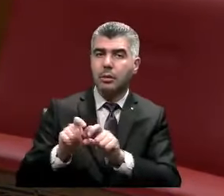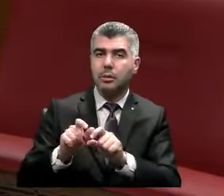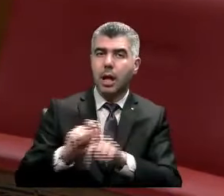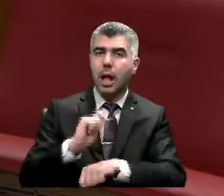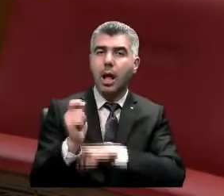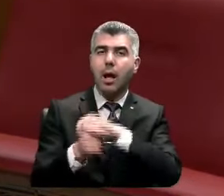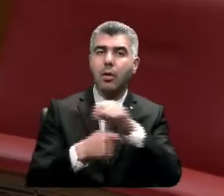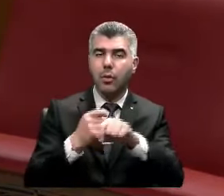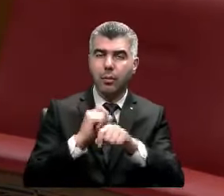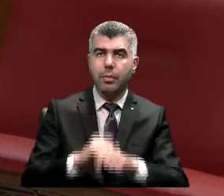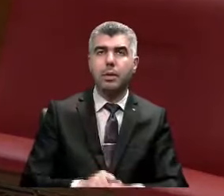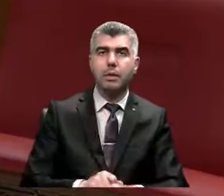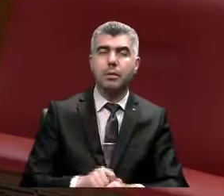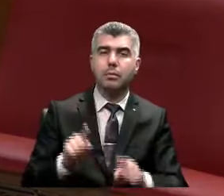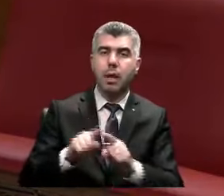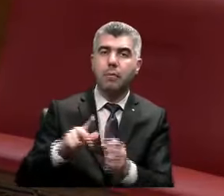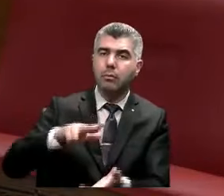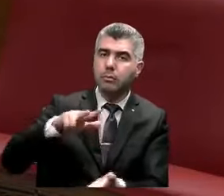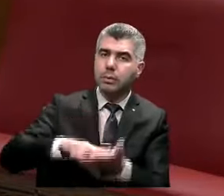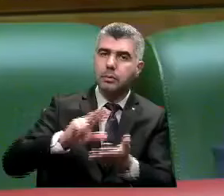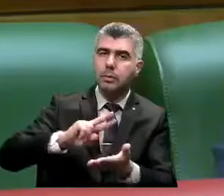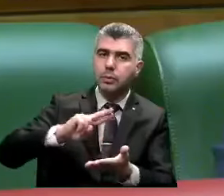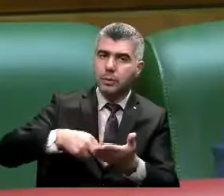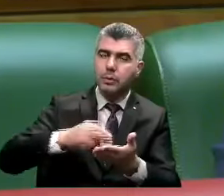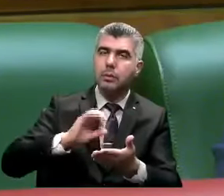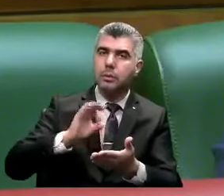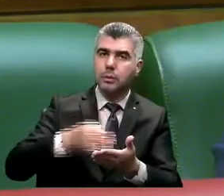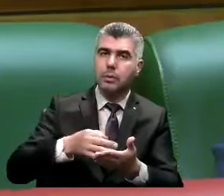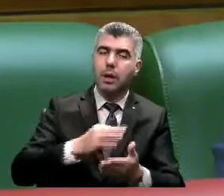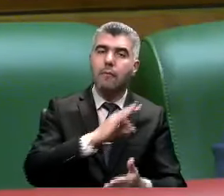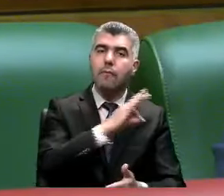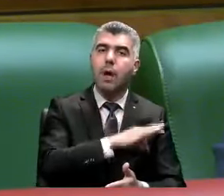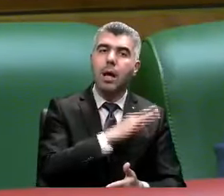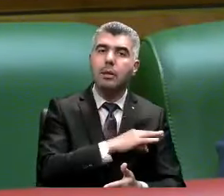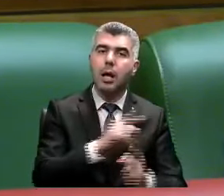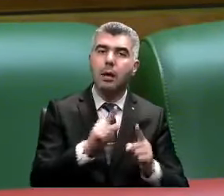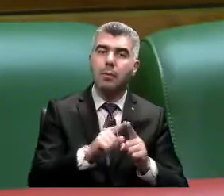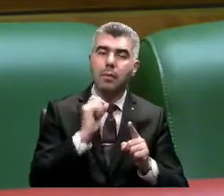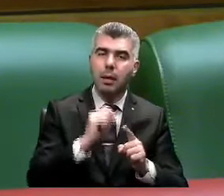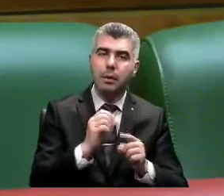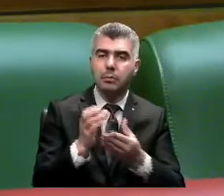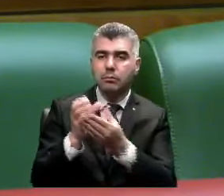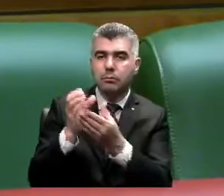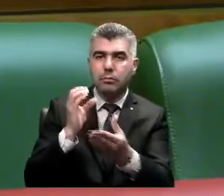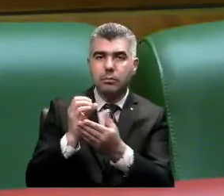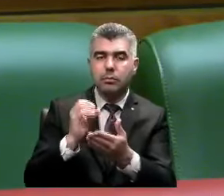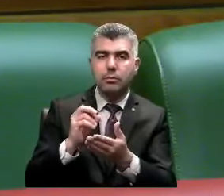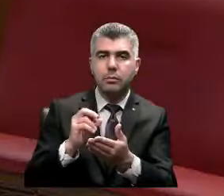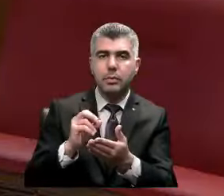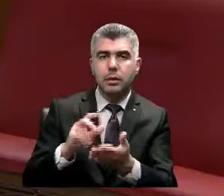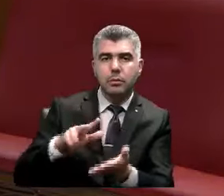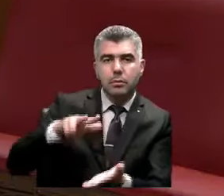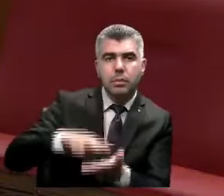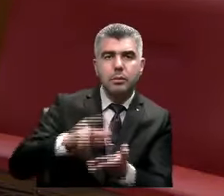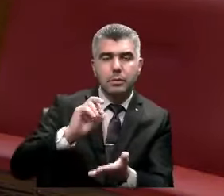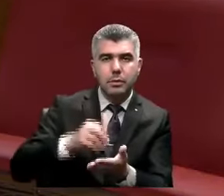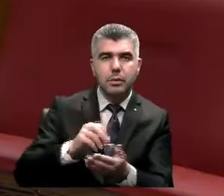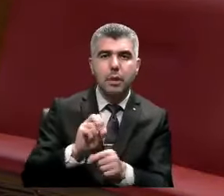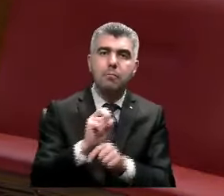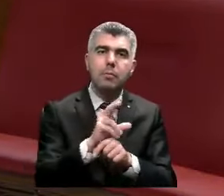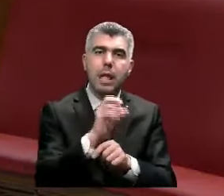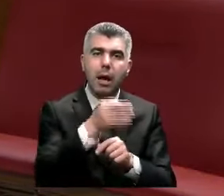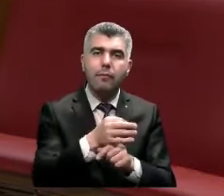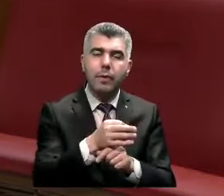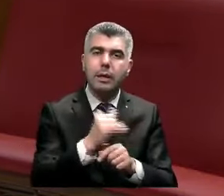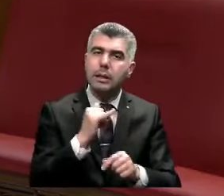القروي، تمت الموافقة المبدئية على إمكانية استفادة مركبة النقل المزدوج من رخص استثنائية لرحلات